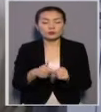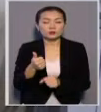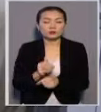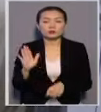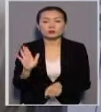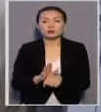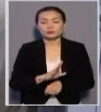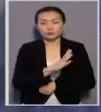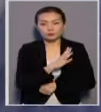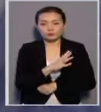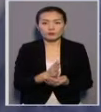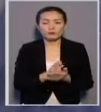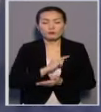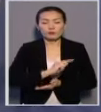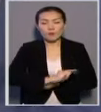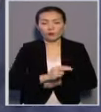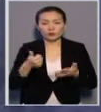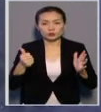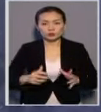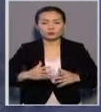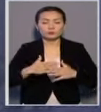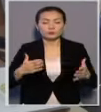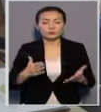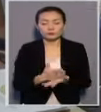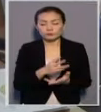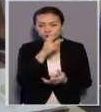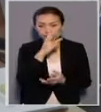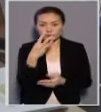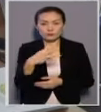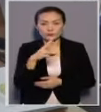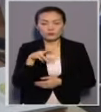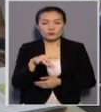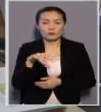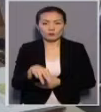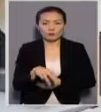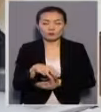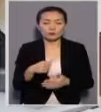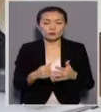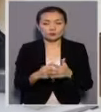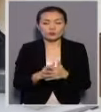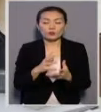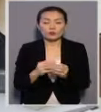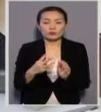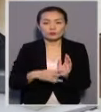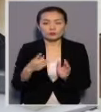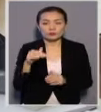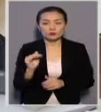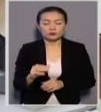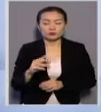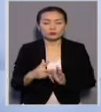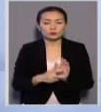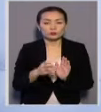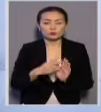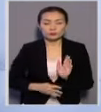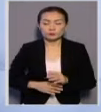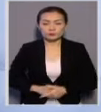президенттің жарлығына сәйкес қызмет ету мерзімі 6 айға ұзарған. Жалақысы 30 айлық көрсеткіштен кем емес. Яғни 91 890